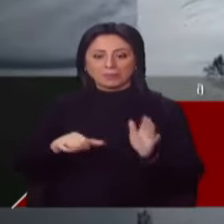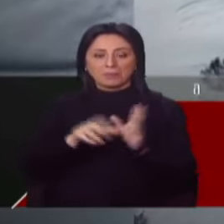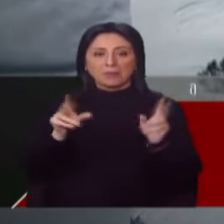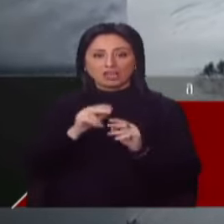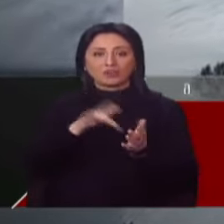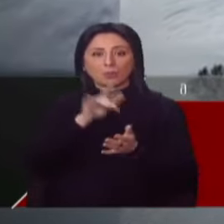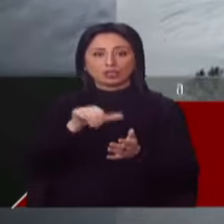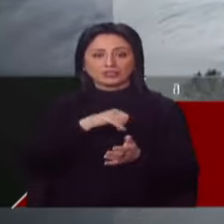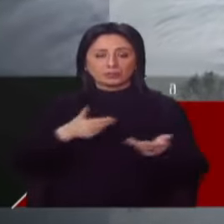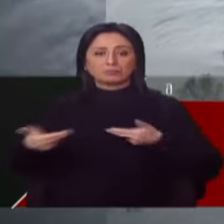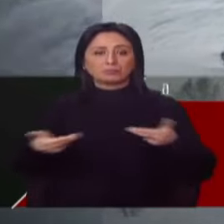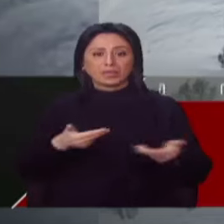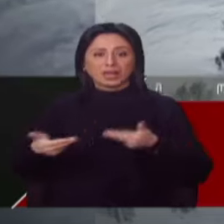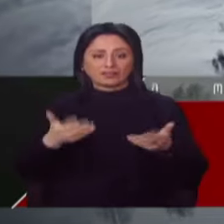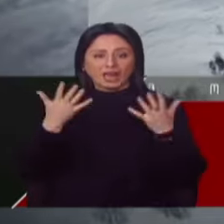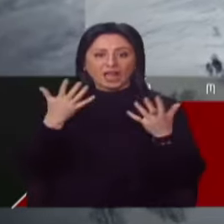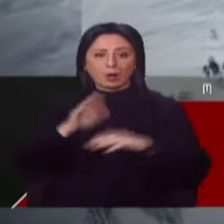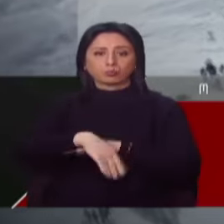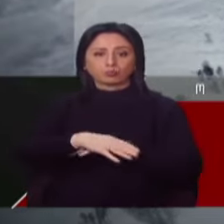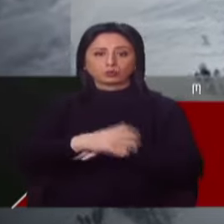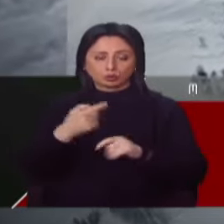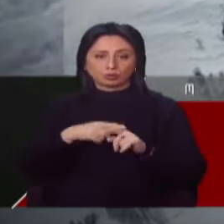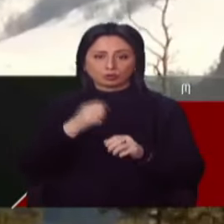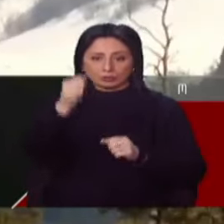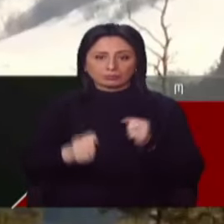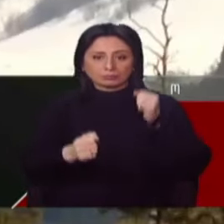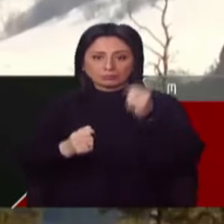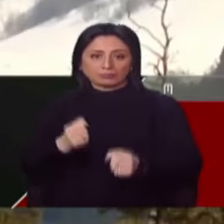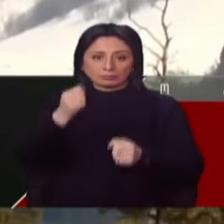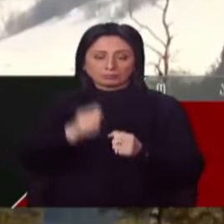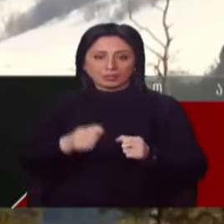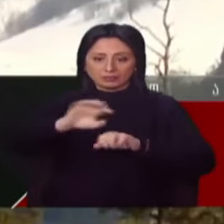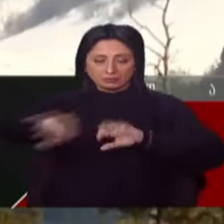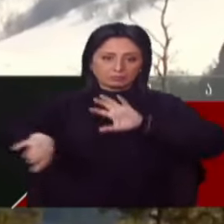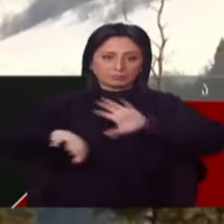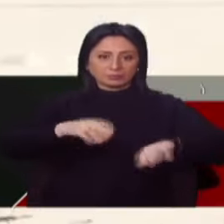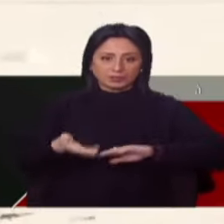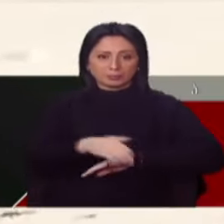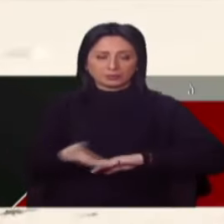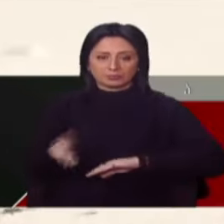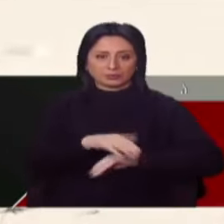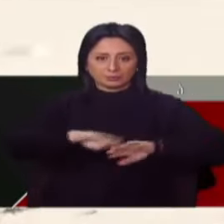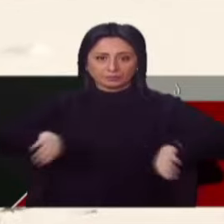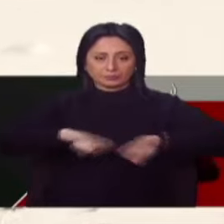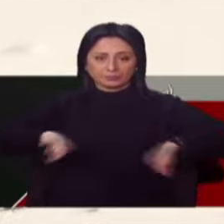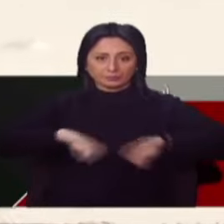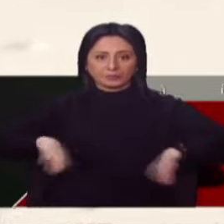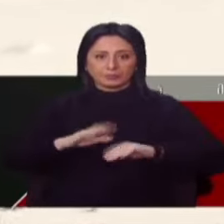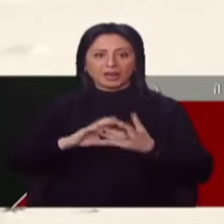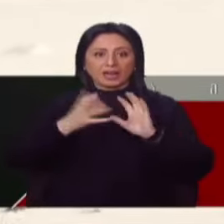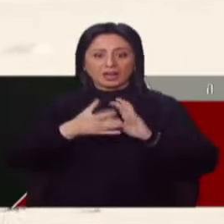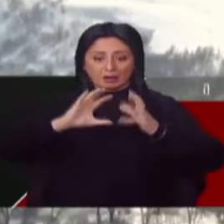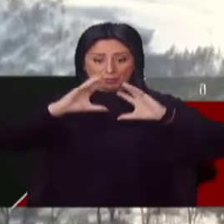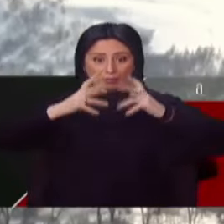მაშველებს და მოსახლეობას ფაქტიურად ცარიელი ხელებით ნიჩბებით უწევთ ჩამოწოლილი ზვავის გაწმენ და დღეს ისევე